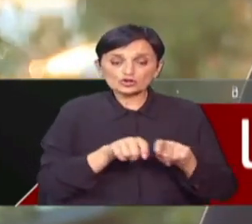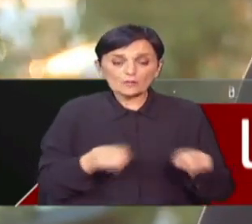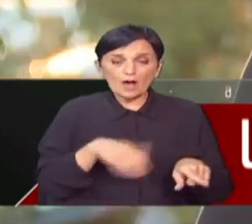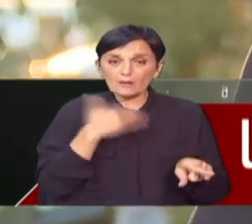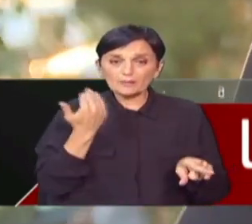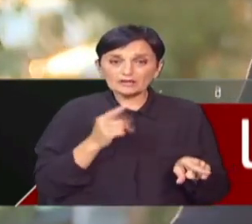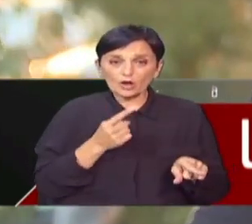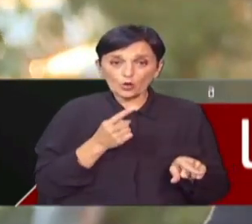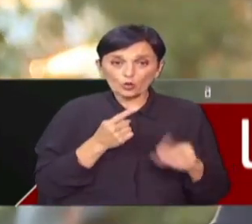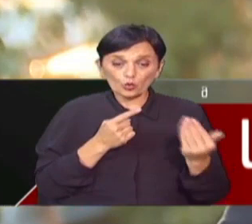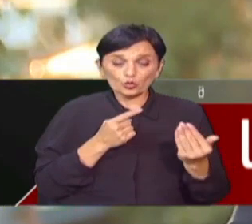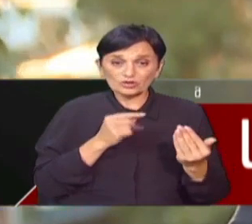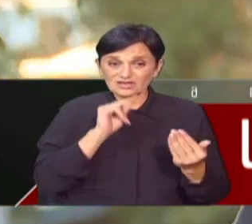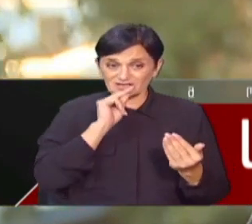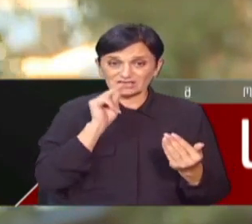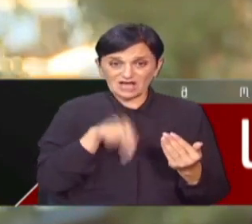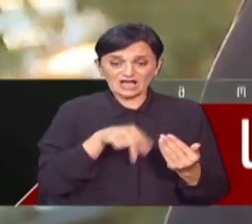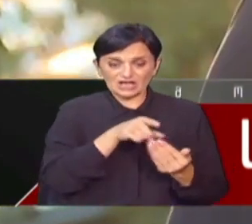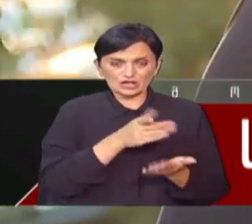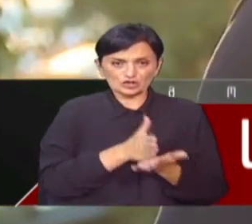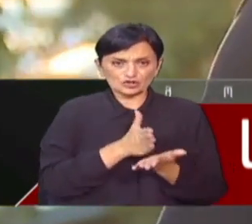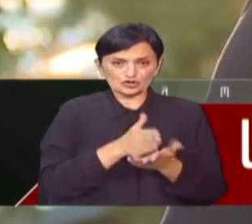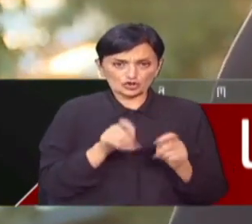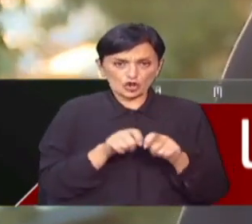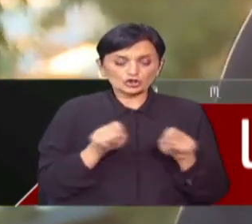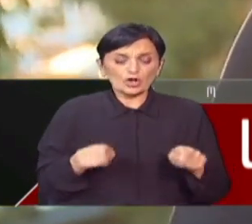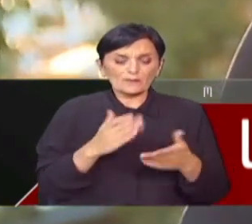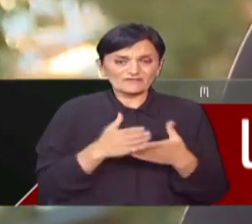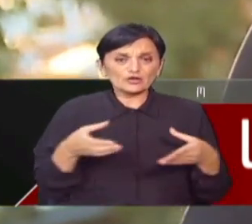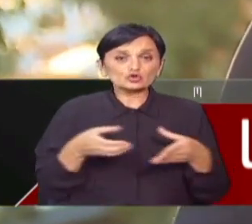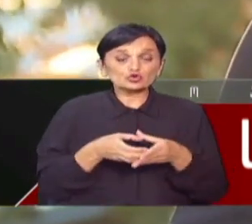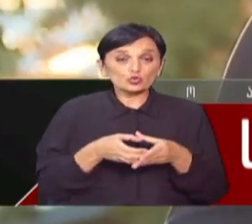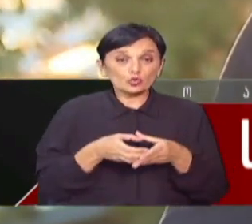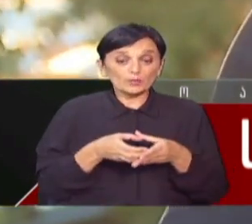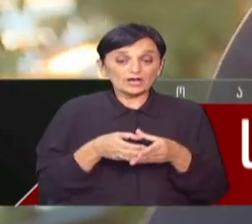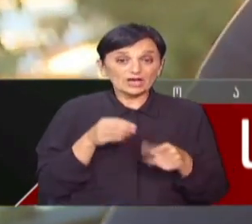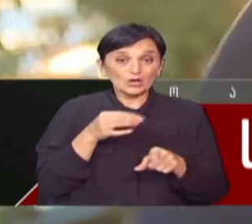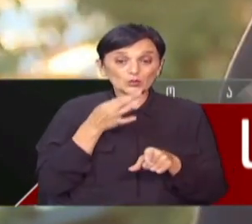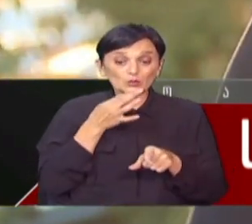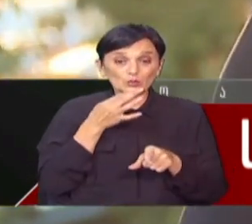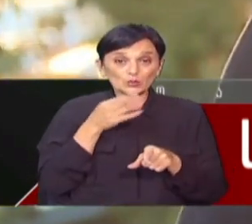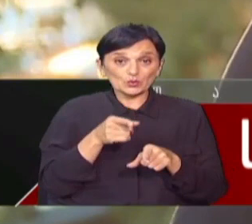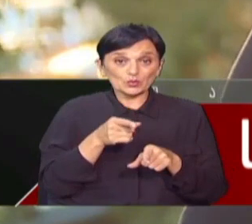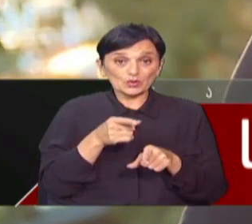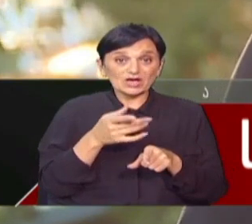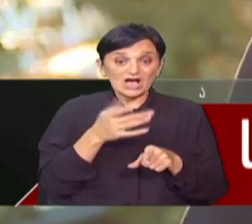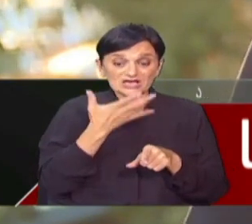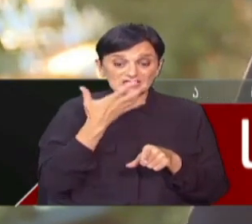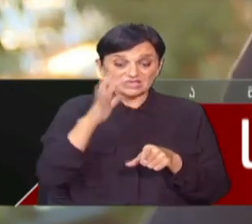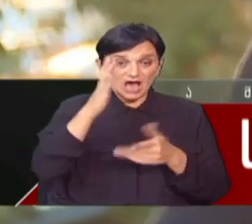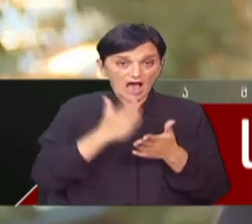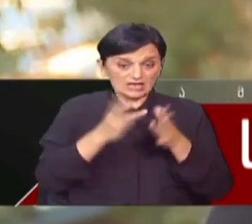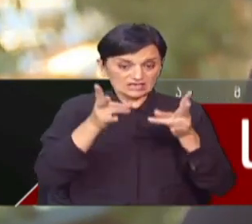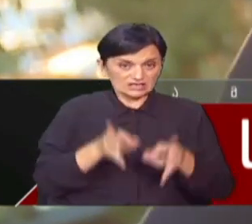რომ მათ დანაშაული აქვს ჩადენილი, შექმნილი აქვს ჯგუფი, სანამ ესე ვთქვა ტრაგედია ცხელია,